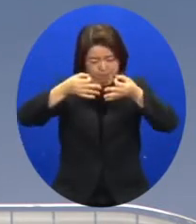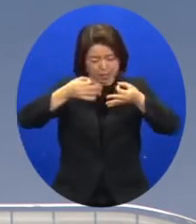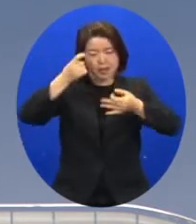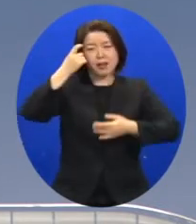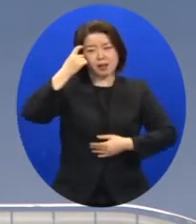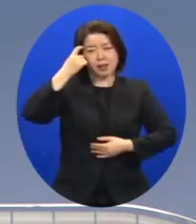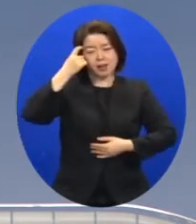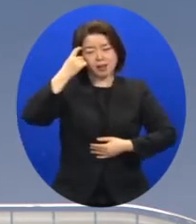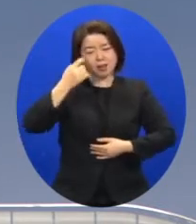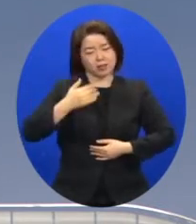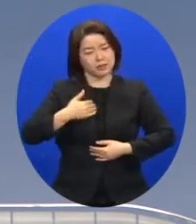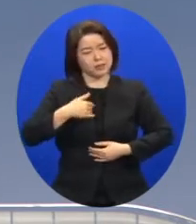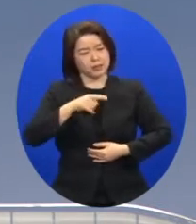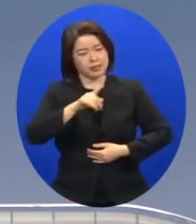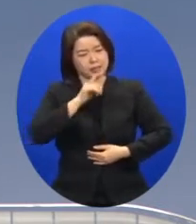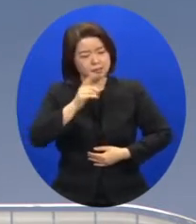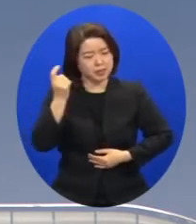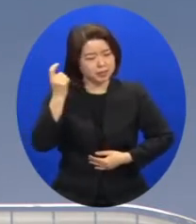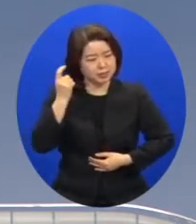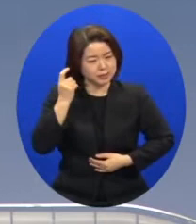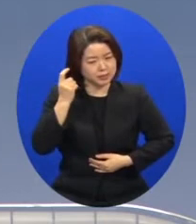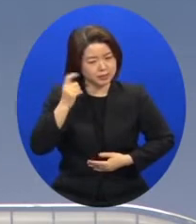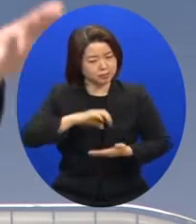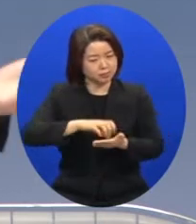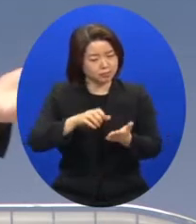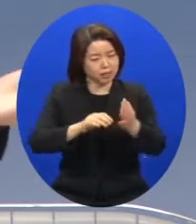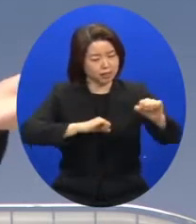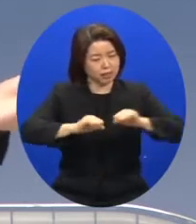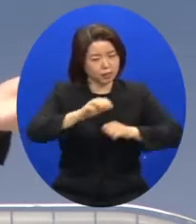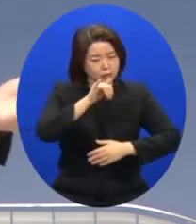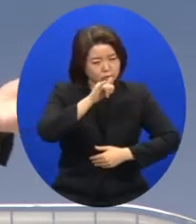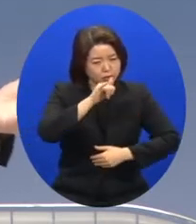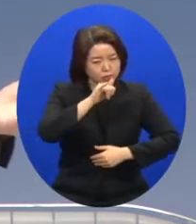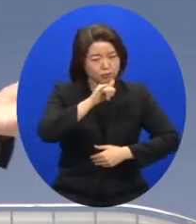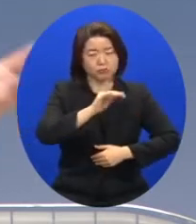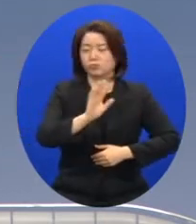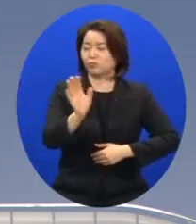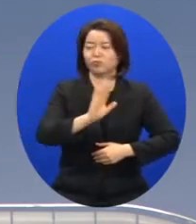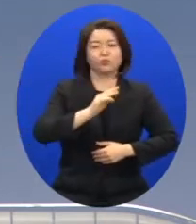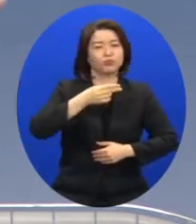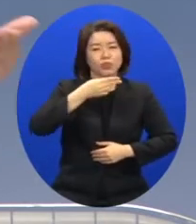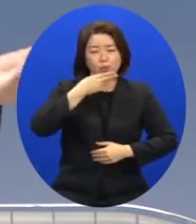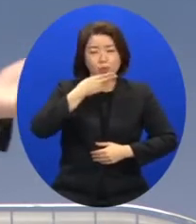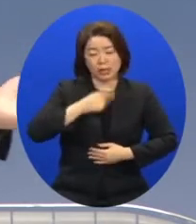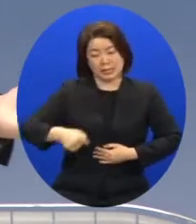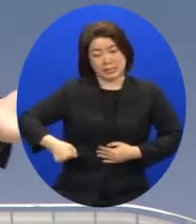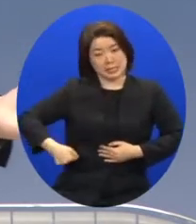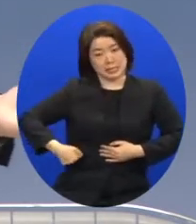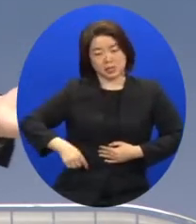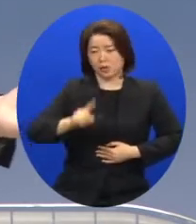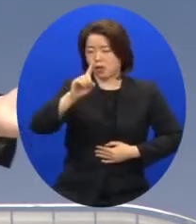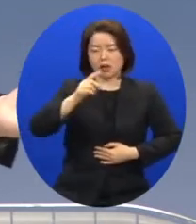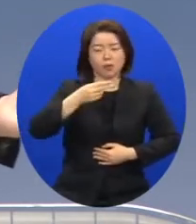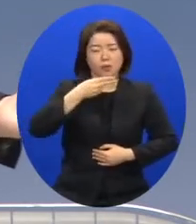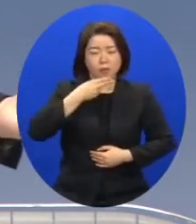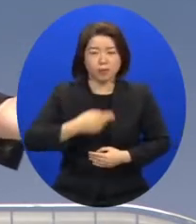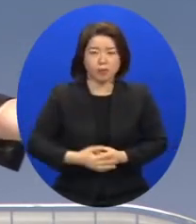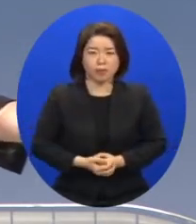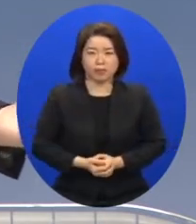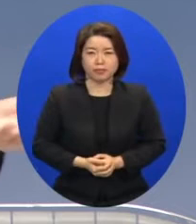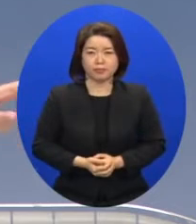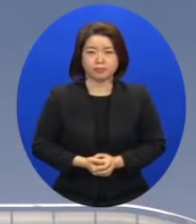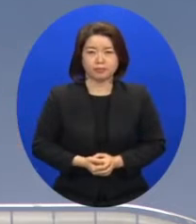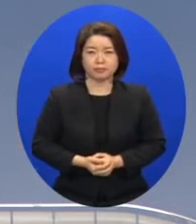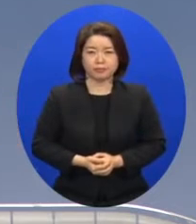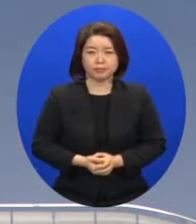정말 그런 말을 들을 만한 일을 했나 근데 그렇지 않았습니다 양심의 조금 더 거리 끼지 않았다 그랬습니다